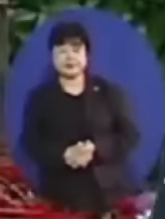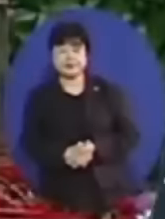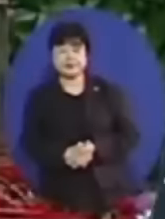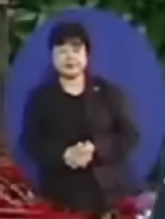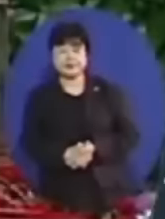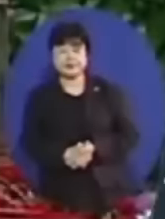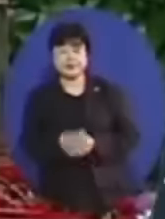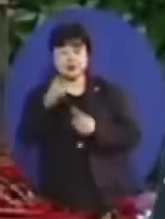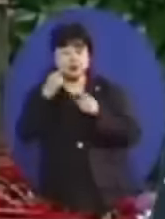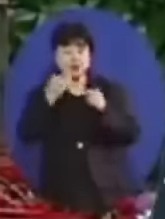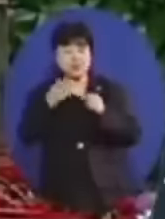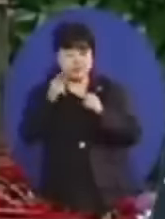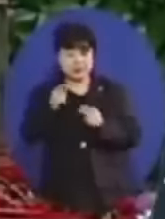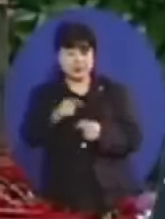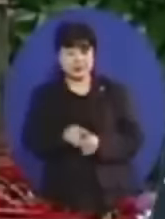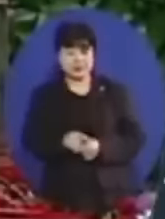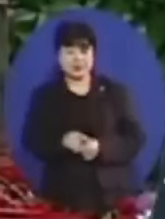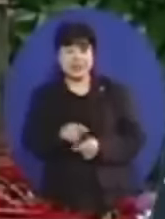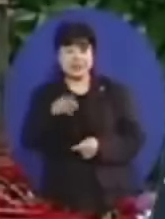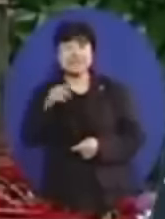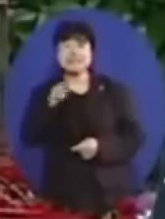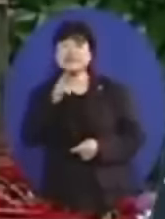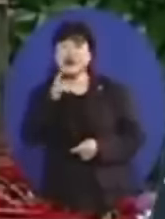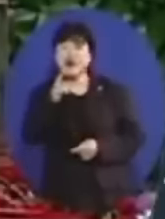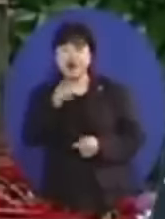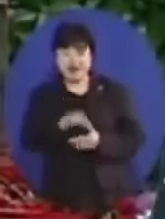제가 말했으면 효과가 별로 없지만 셰익스피어가 한 말입니다.